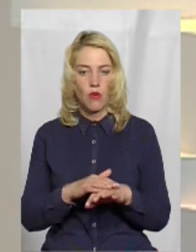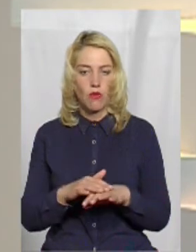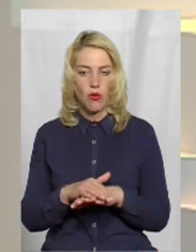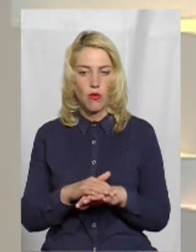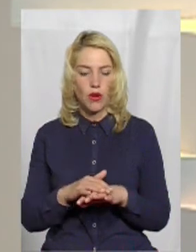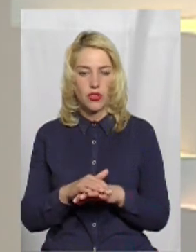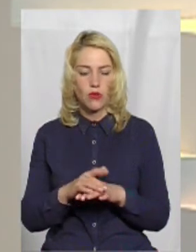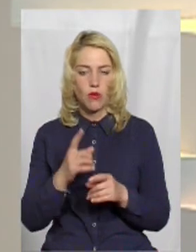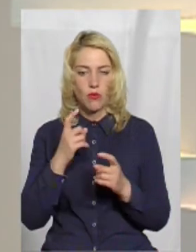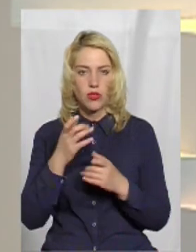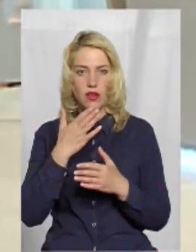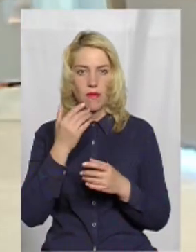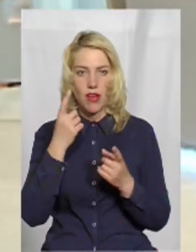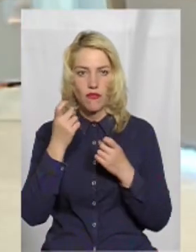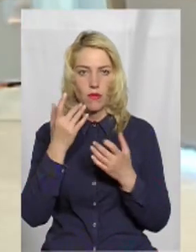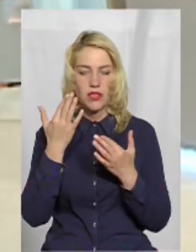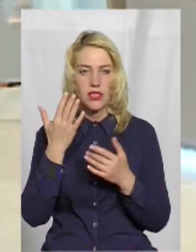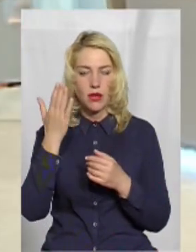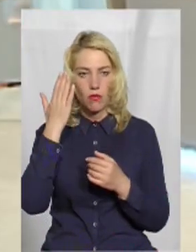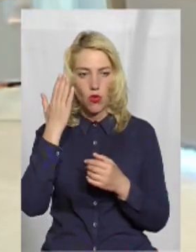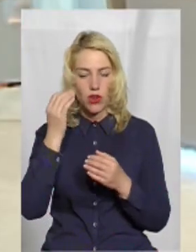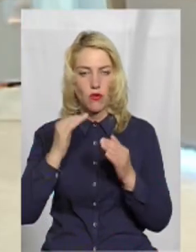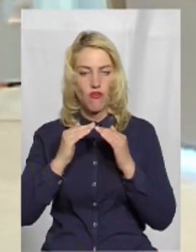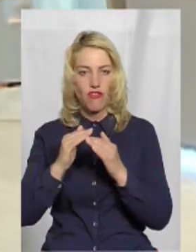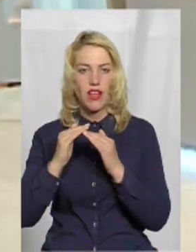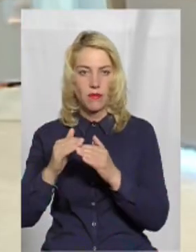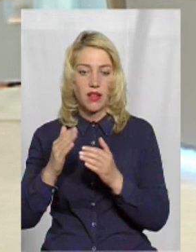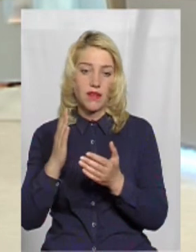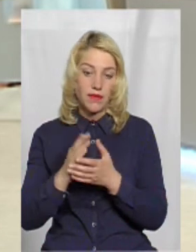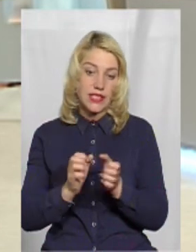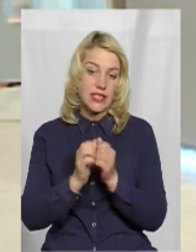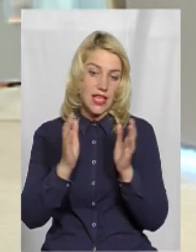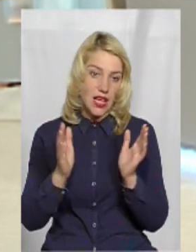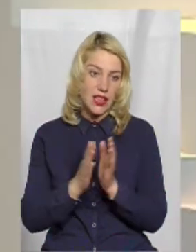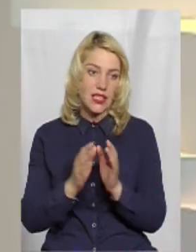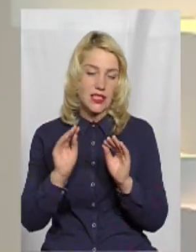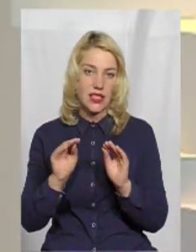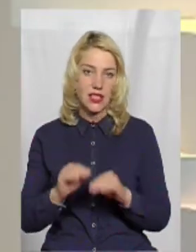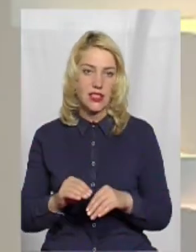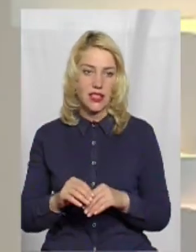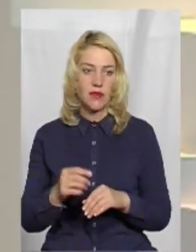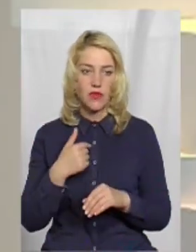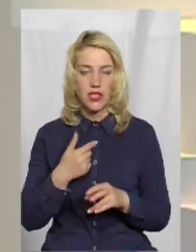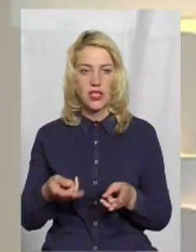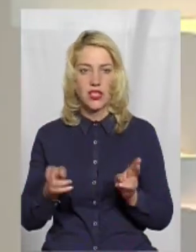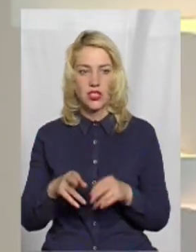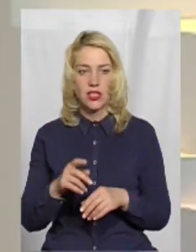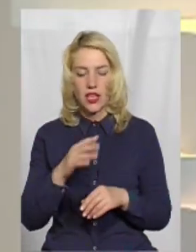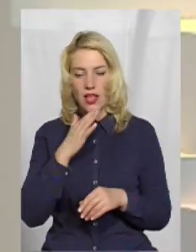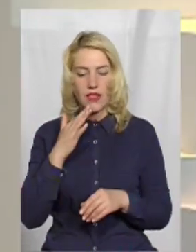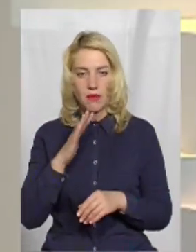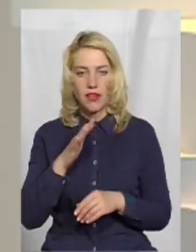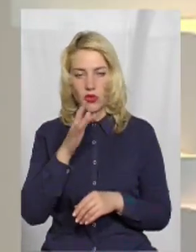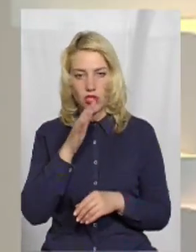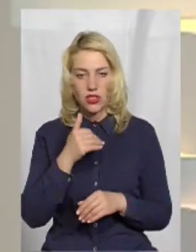в публічному просторі немає інформації про поголів'я конкретної ферми. Тобто є загальна статистика. Пане, я перепрошую, у нас лишається небагато часу. Хочете ще